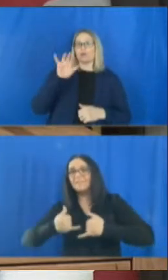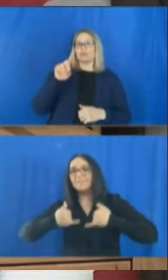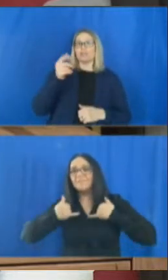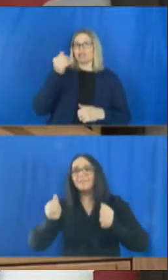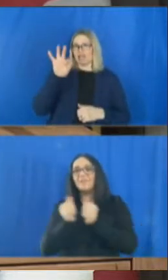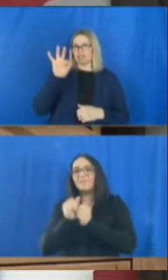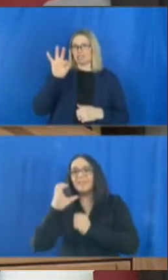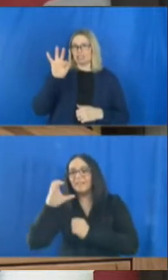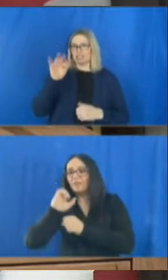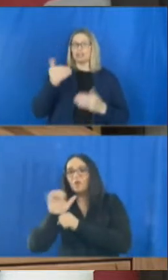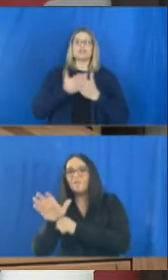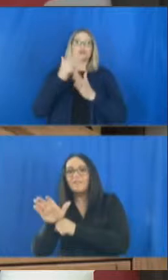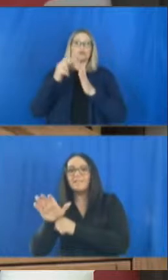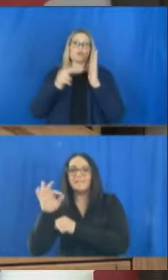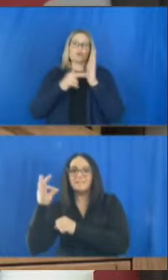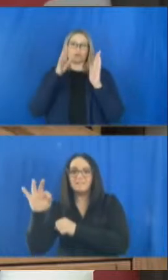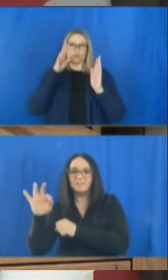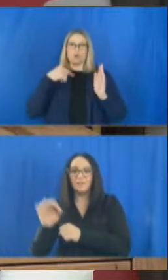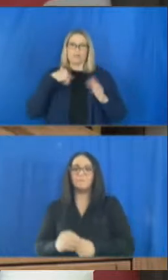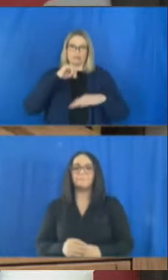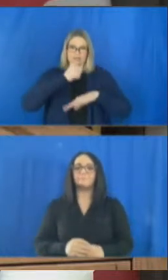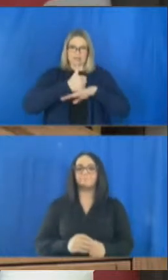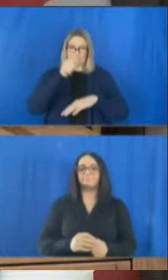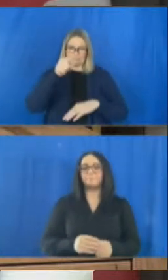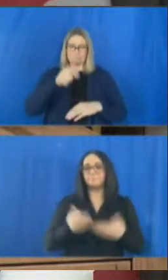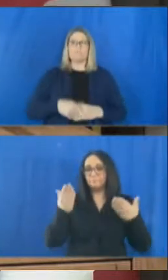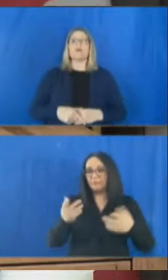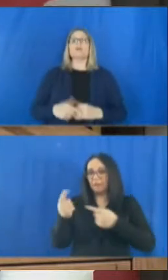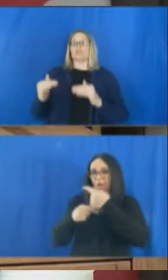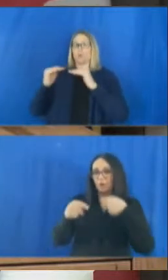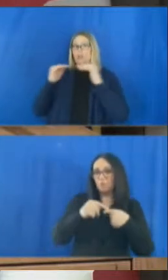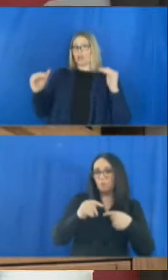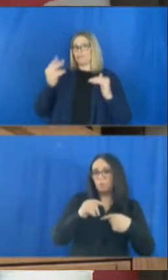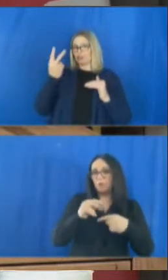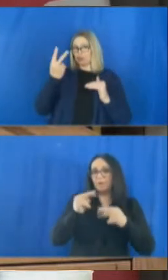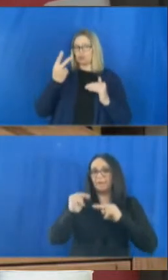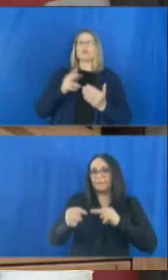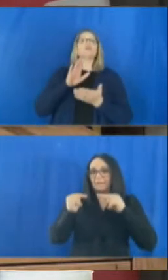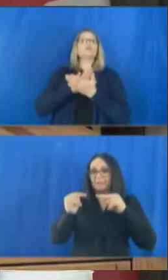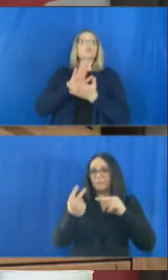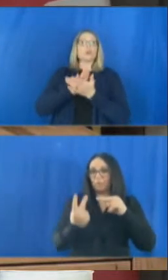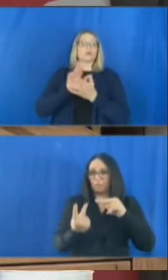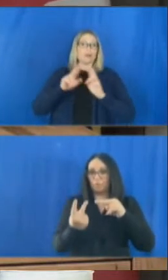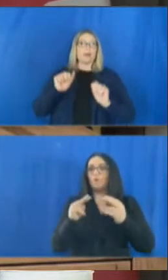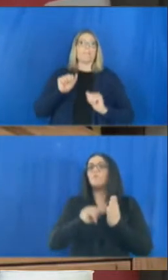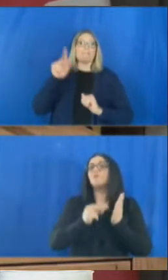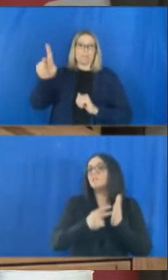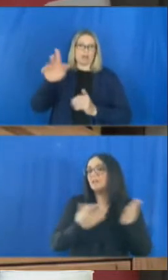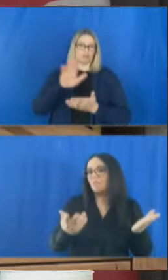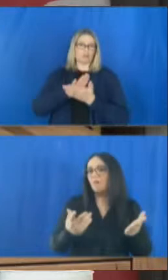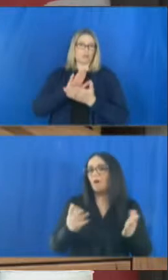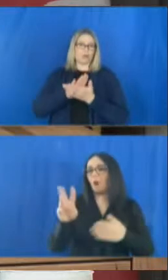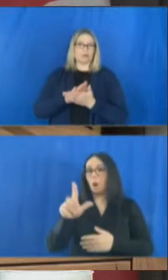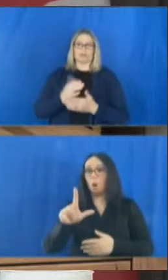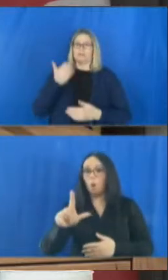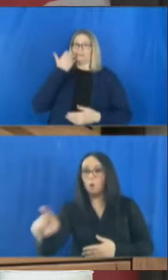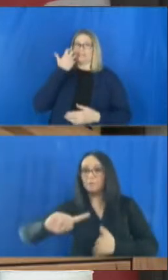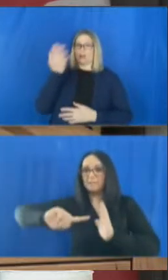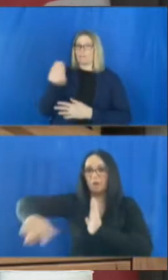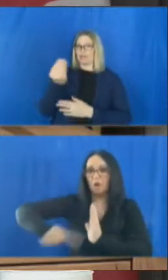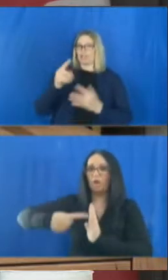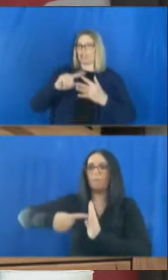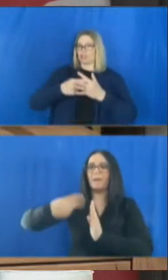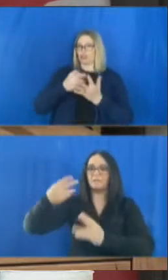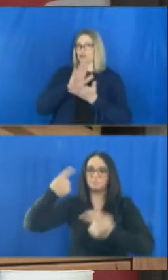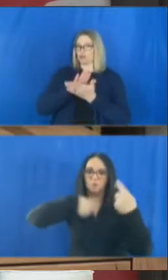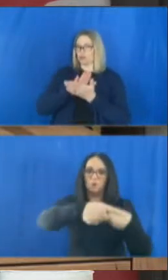les précautions nécessaires ont été prises pour assurer un retour à l'école sécuritaire pour les